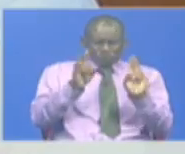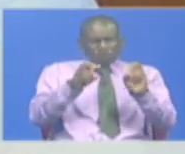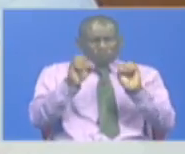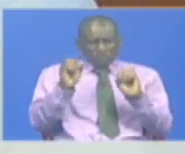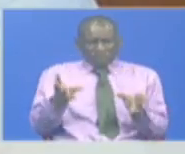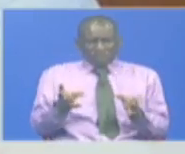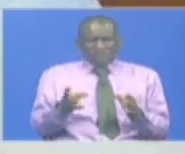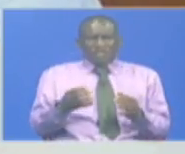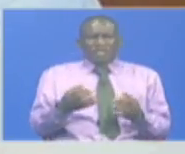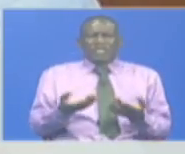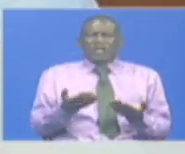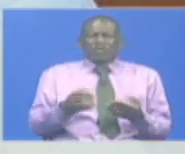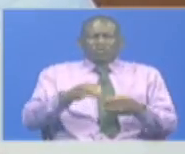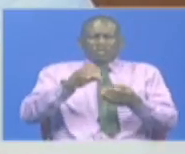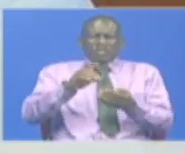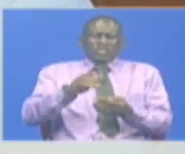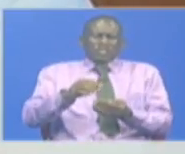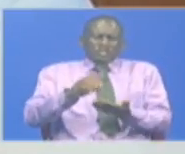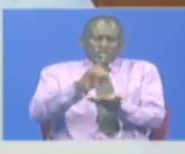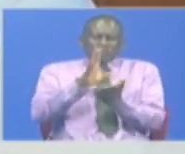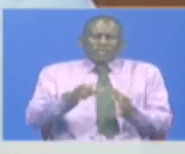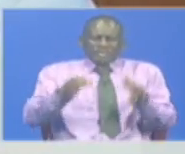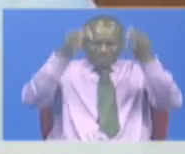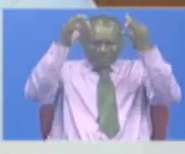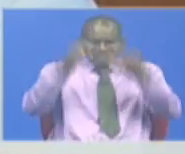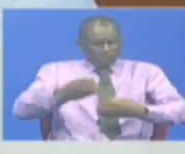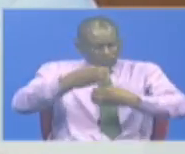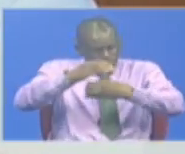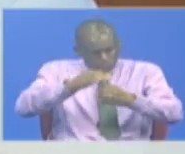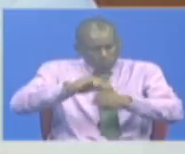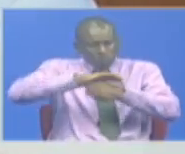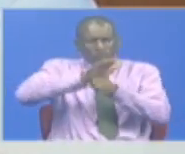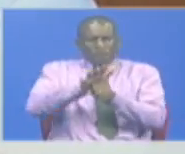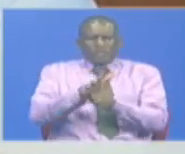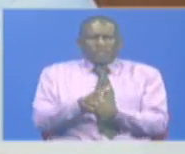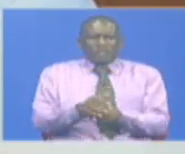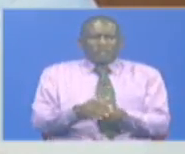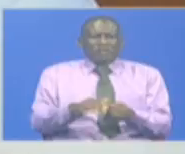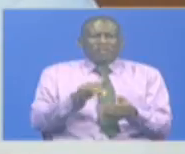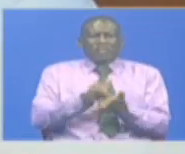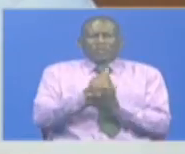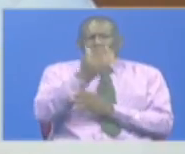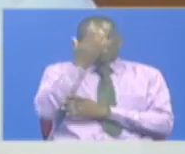wakaamua tu wampime pia COVID. So that was on Monday.